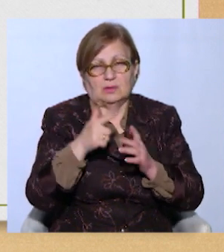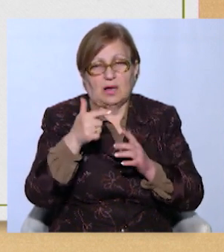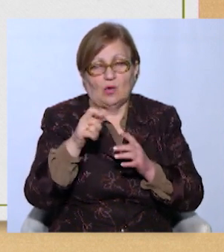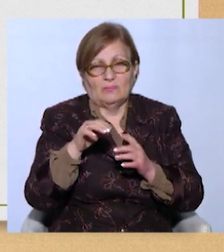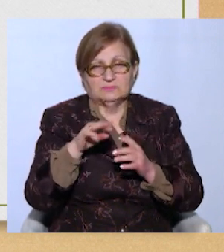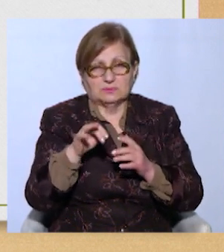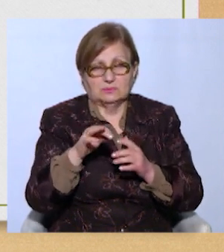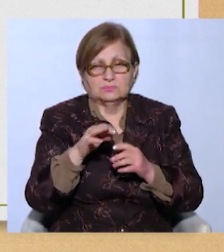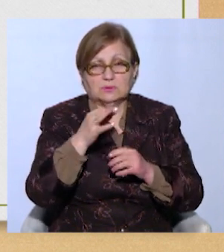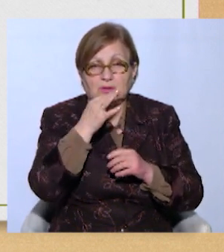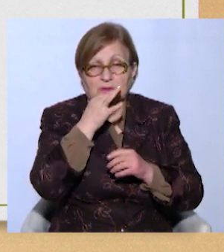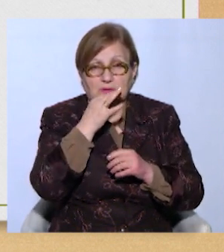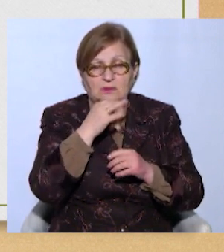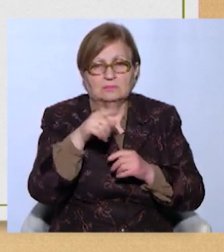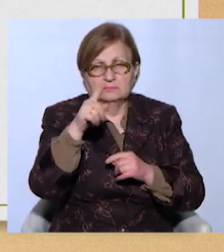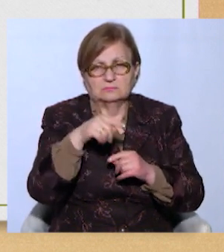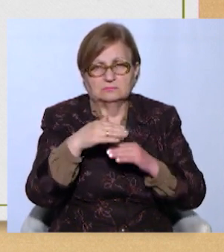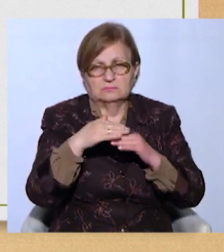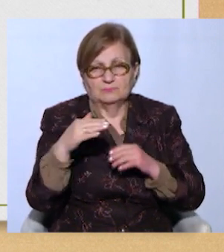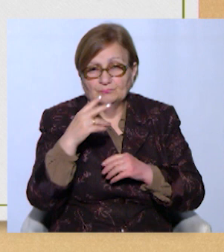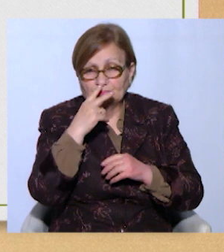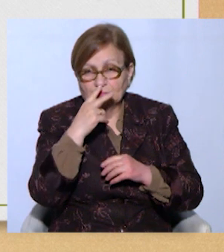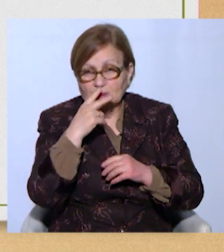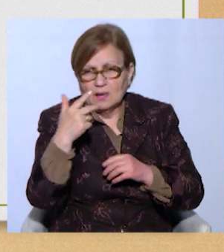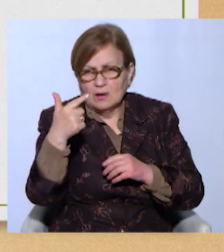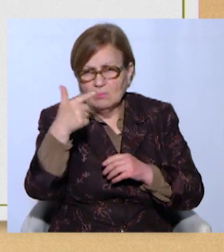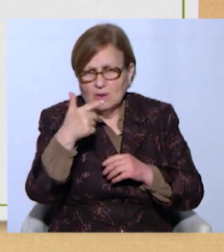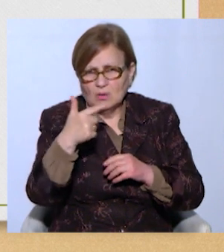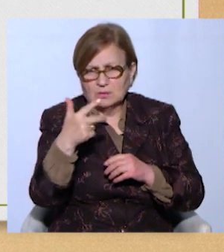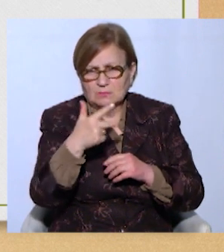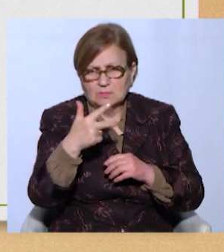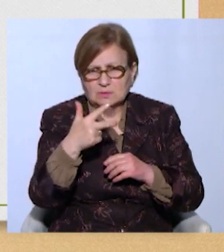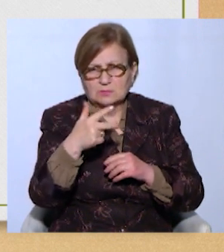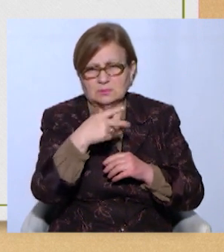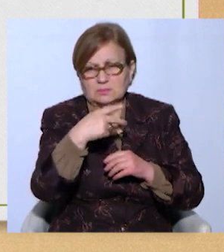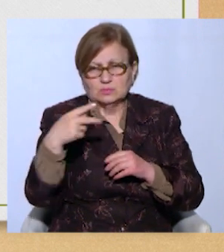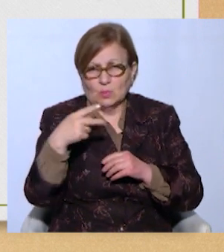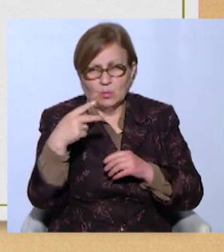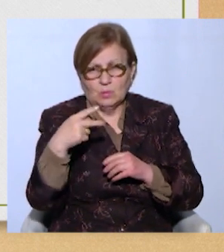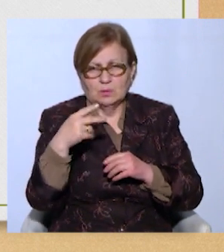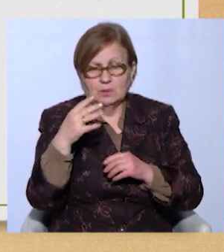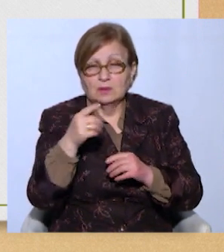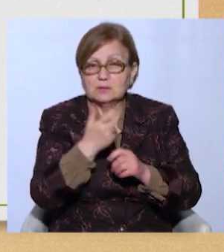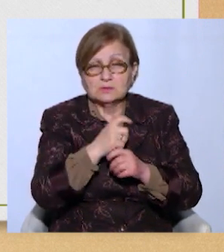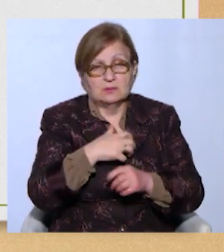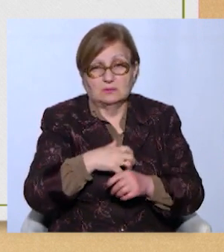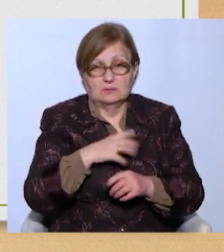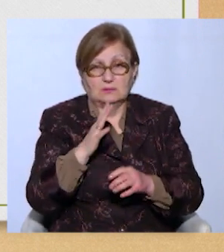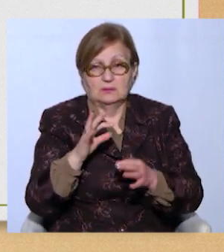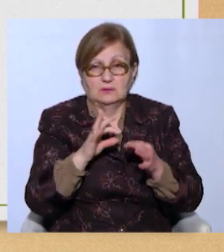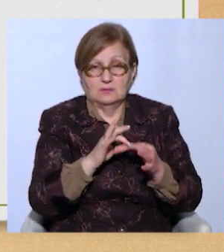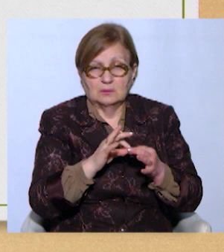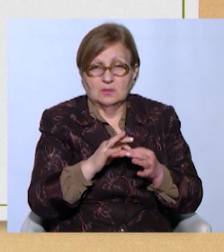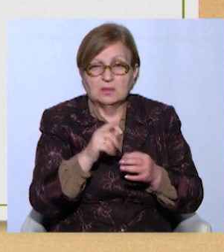კათეტების ნამრავლის შეფარდებული ჰიპოტენუზასთან. მეორე და მესამე ტოლობის შეფარდებით მიიღება საკმაოდ მნიშვნელოვანი დამოკიდებულება, იქ C,